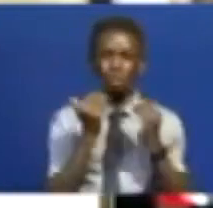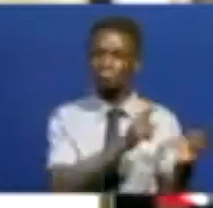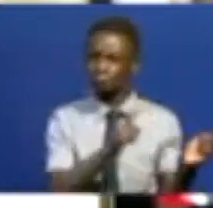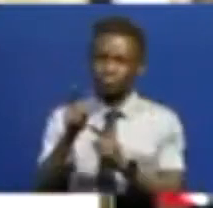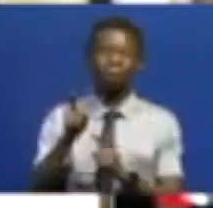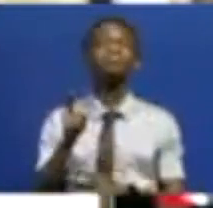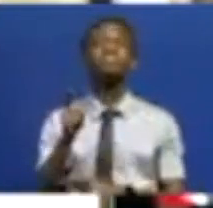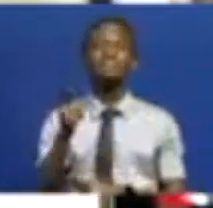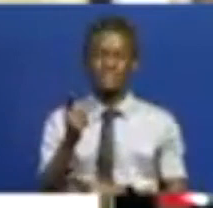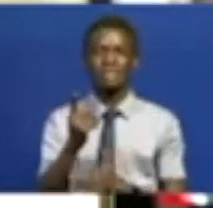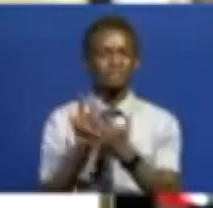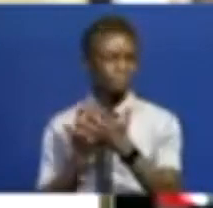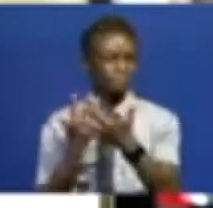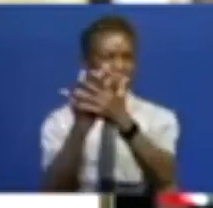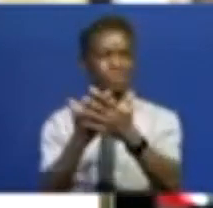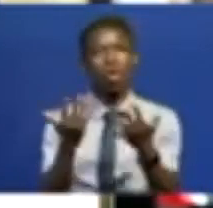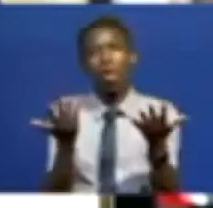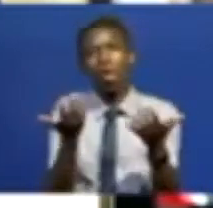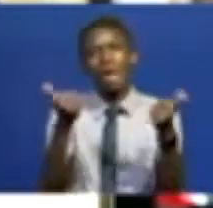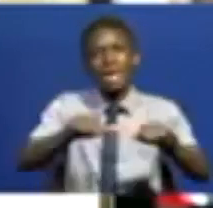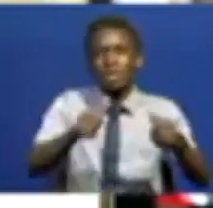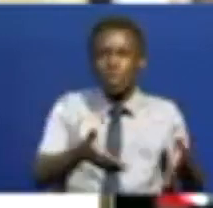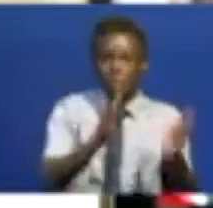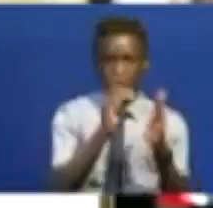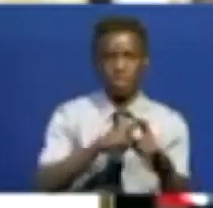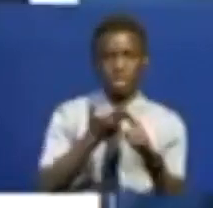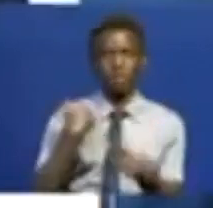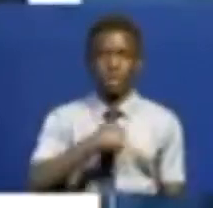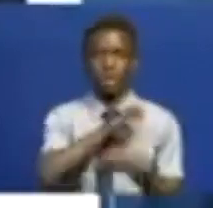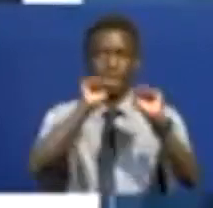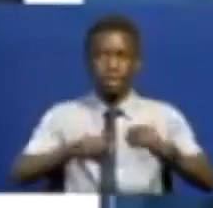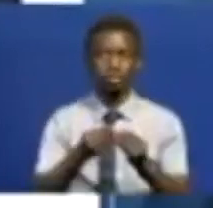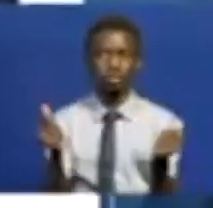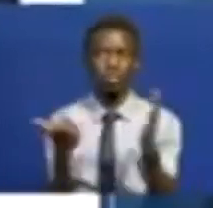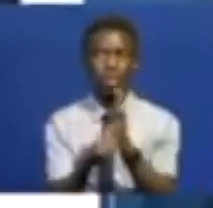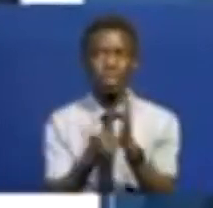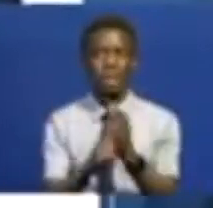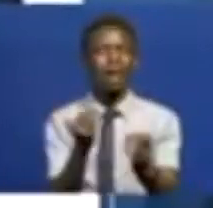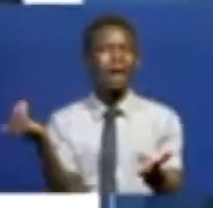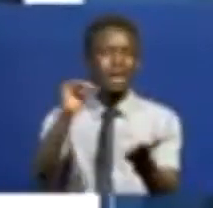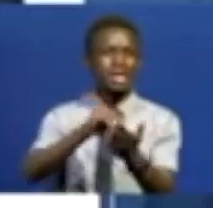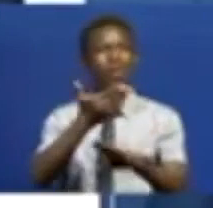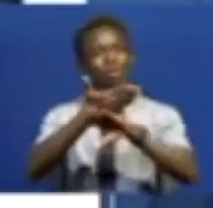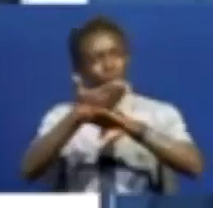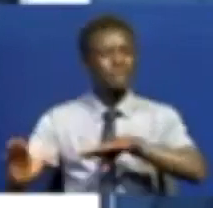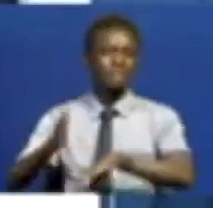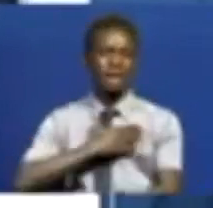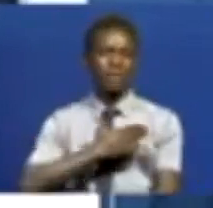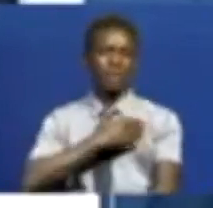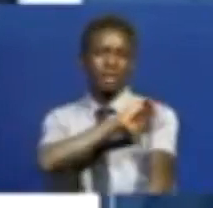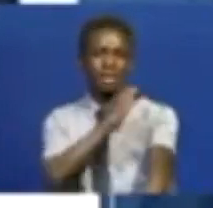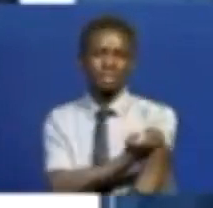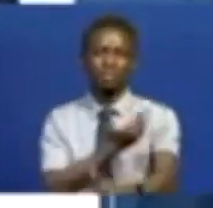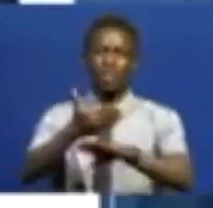manner is possible, then we shall be able to solve the problem. Again, wasting our energies, wasting our relationship that